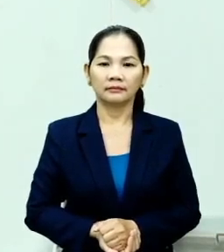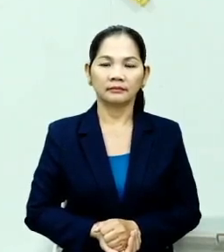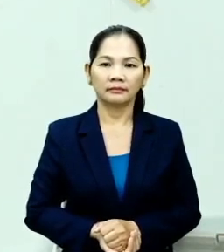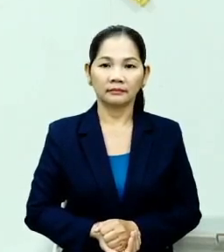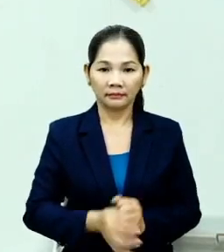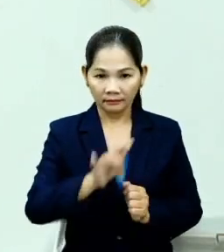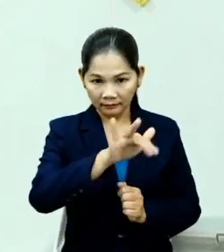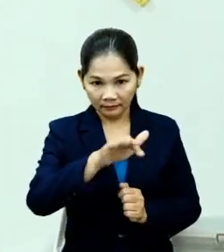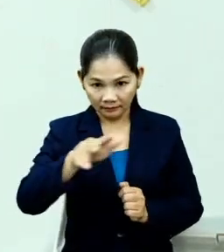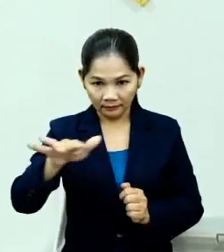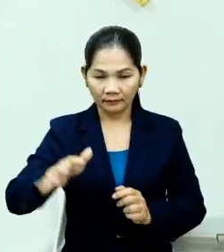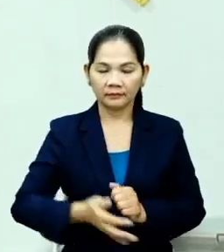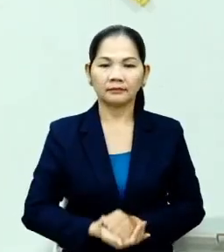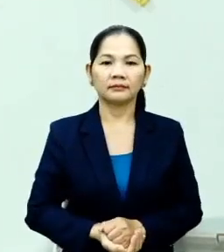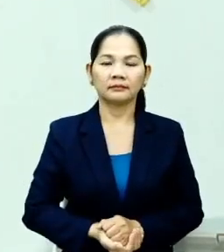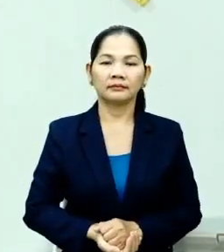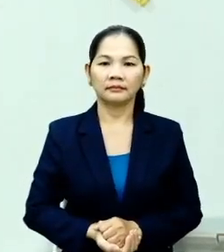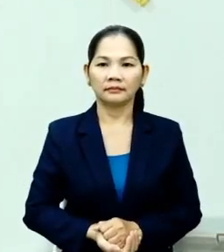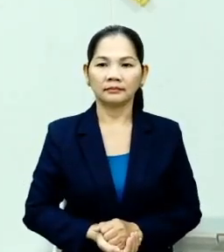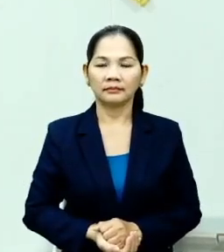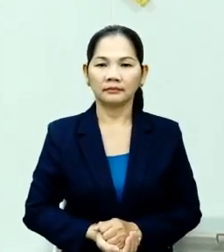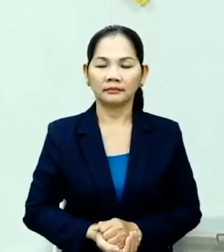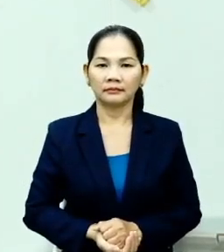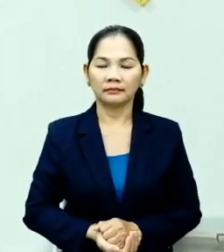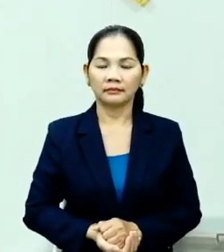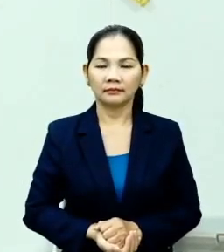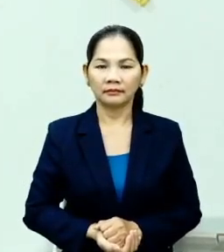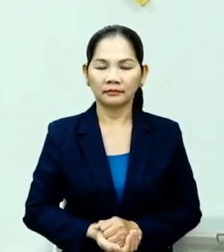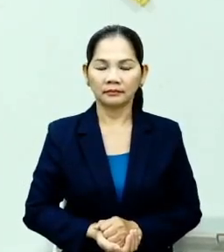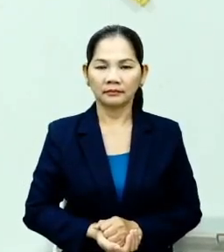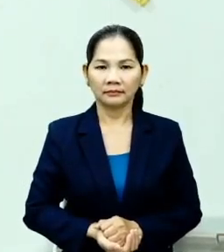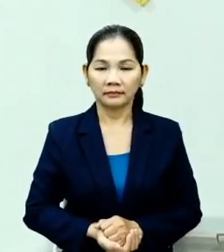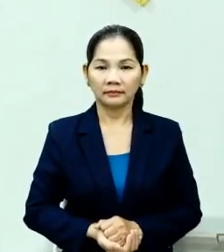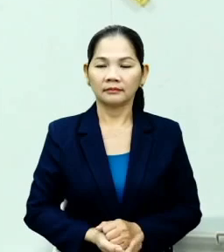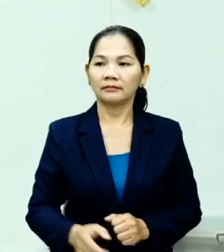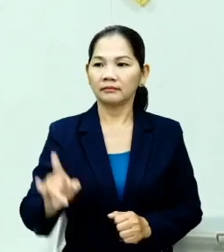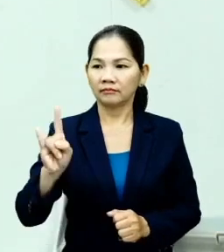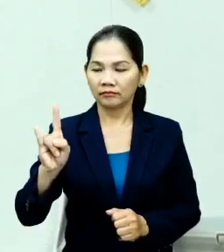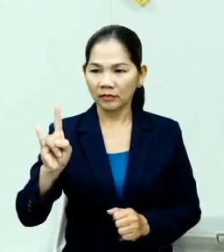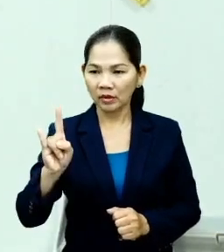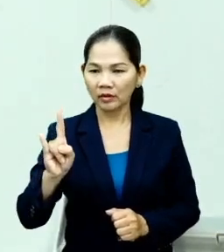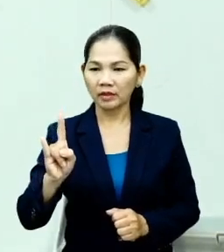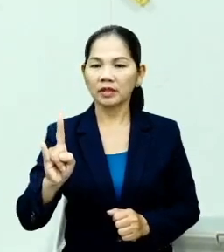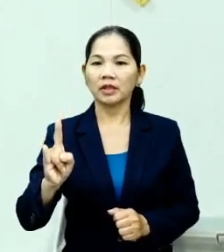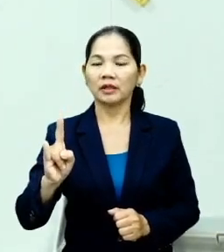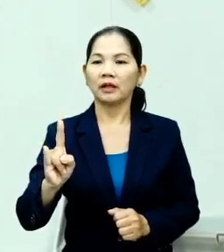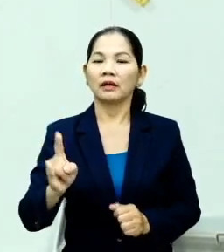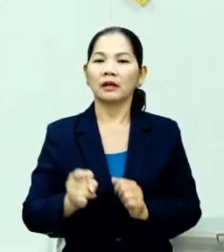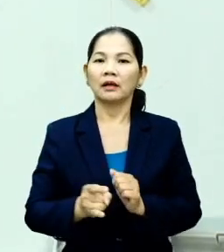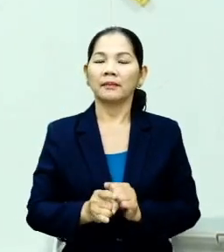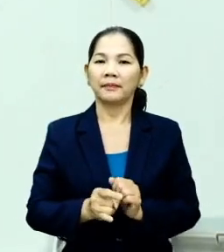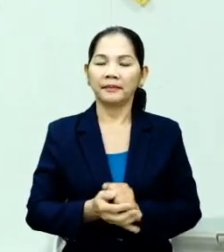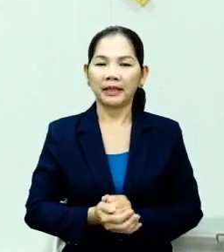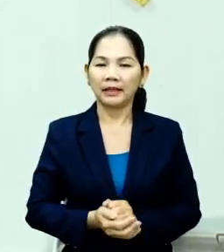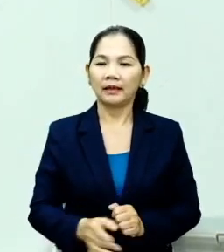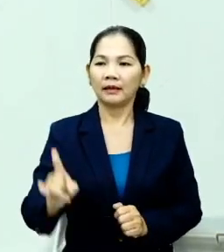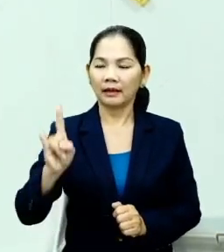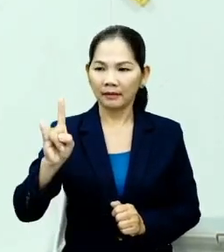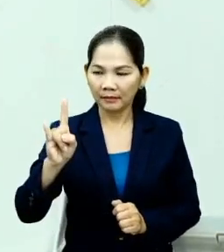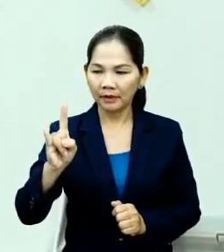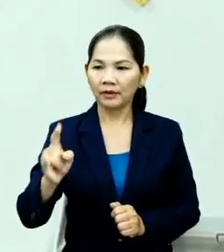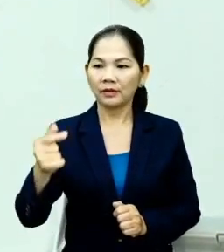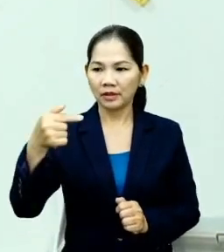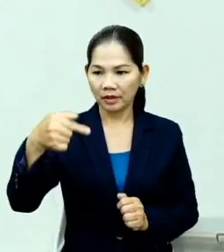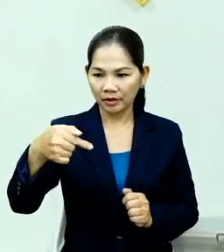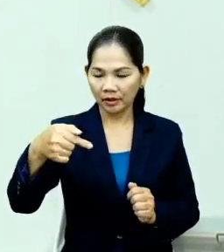cổ và cọp bài con sẽ đám đó con. Mình nhỏ, ế, mình nhẹ nâng có, mình